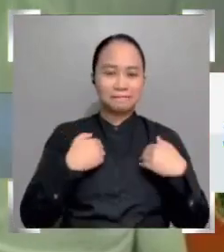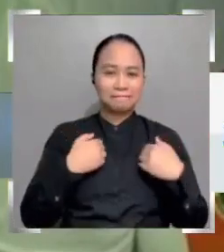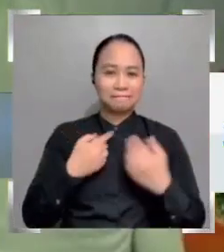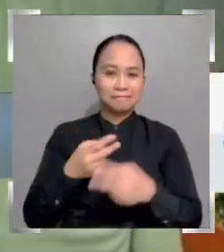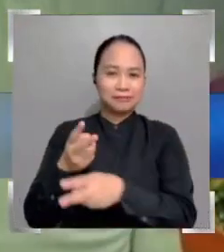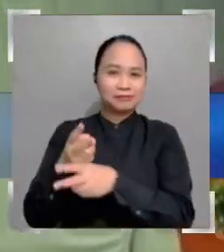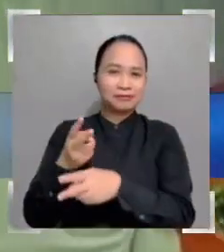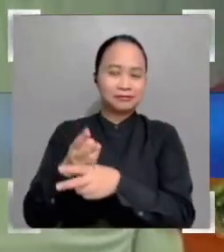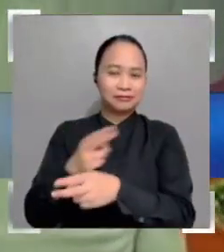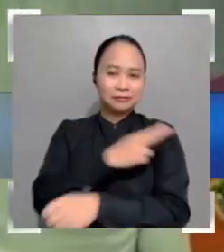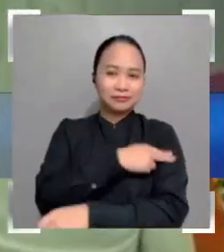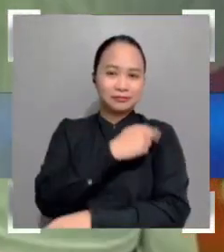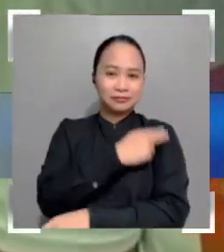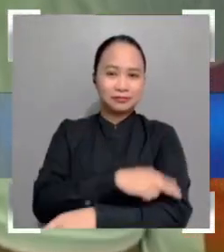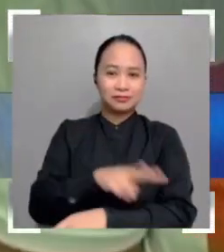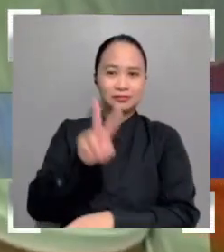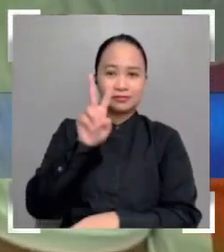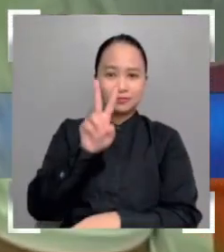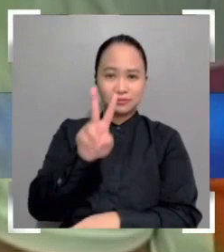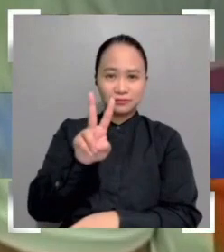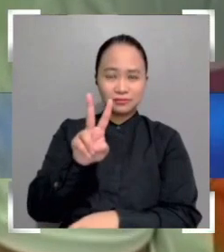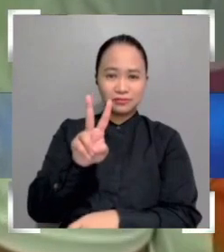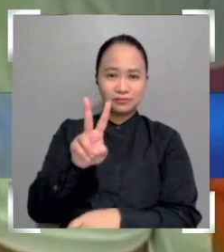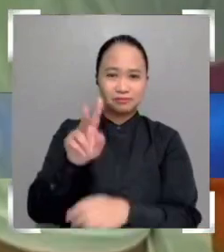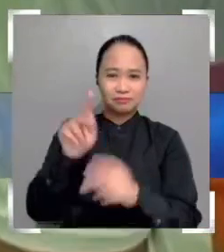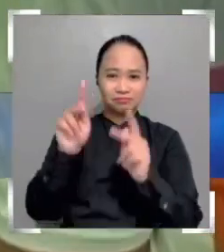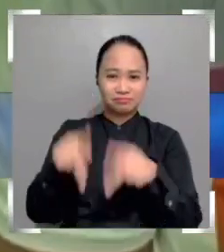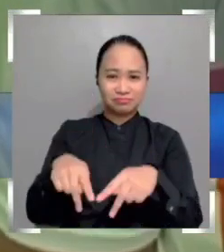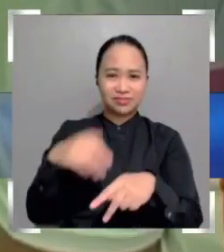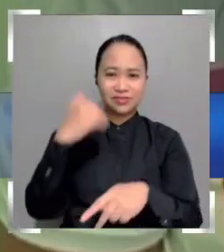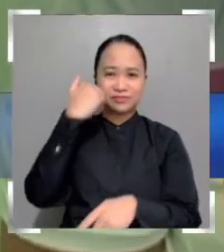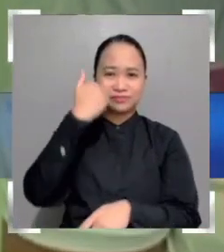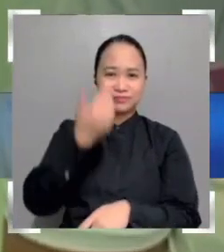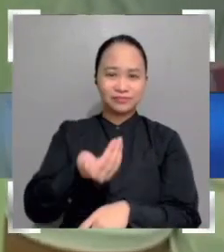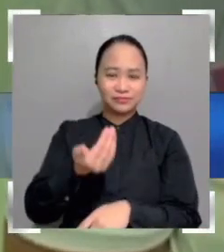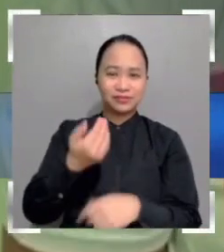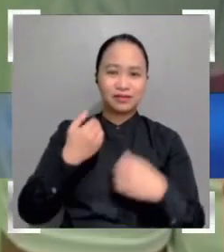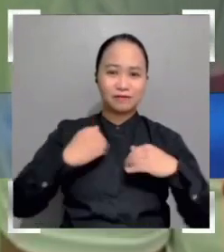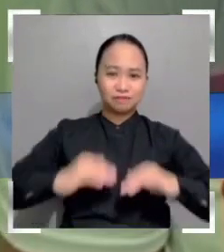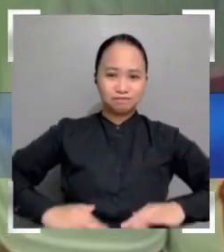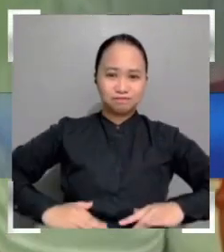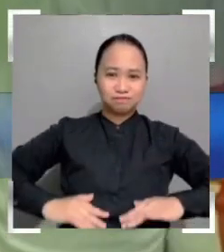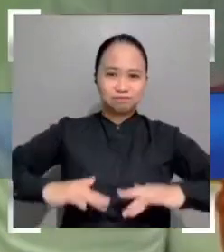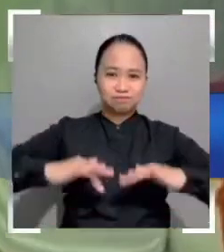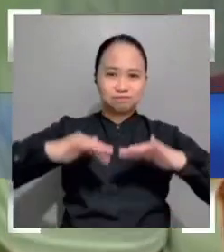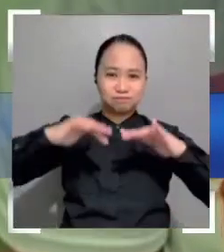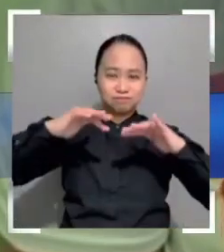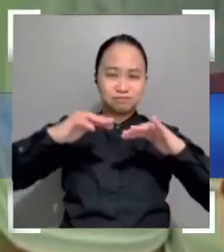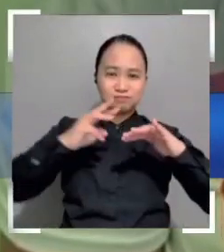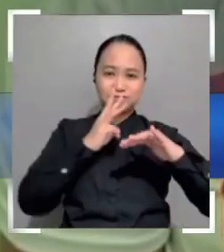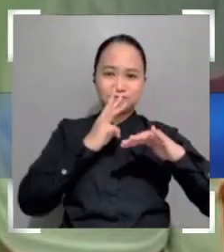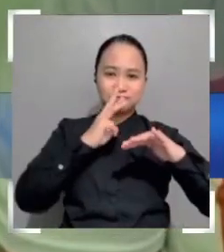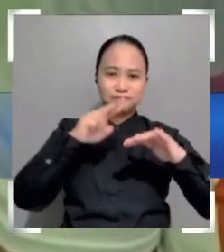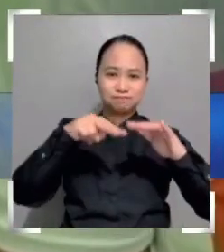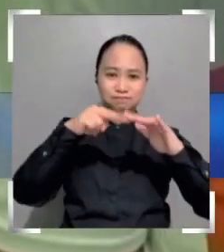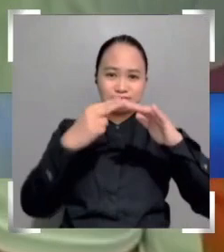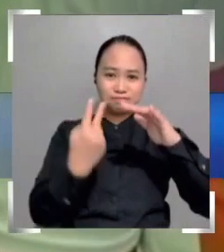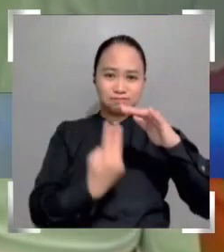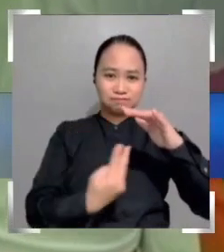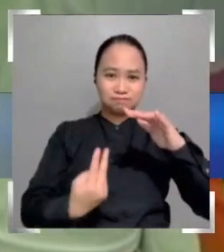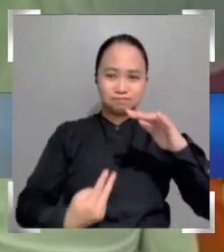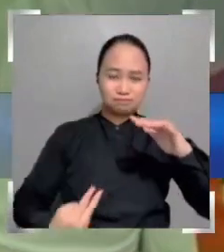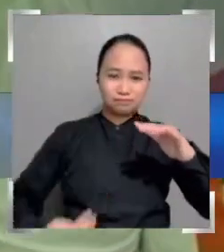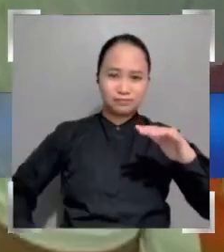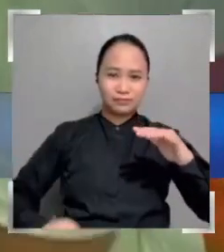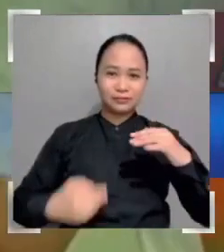isa, naanod siya, no? Ang katong sa taga-Ibo. Ang katong isa sa 7, babae, na landslide yun,